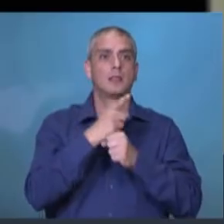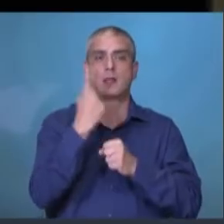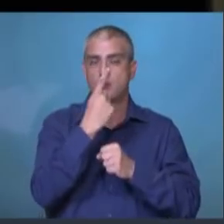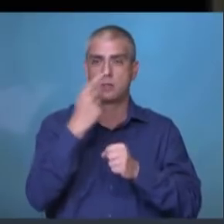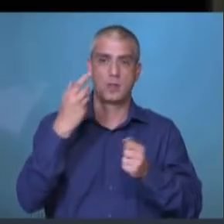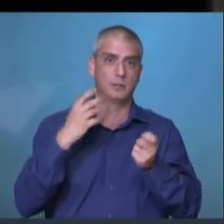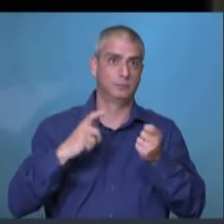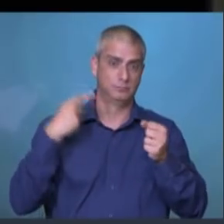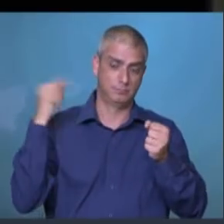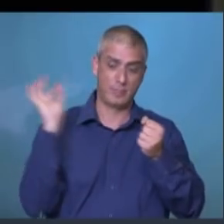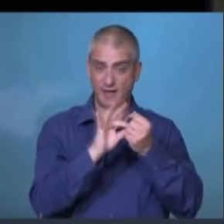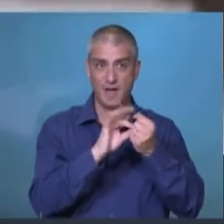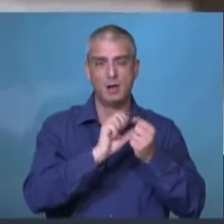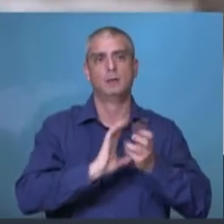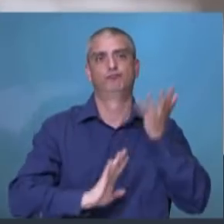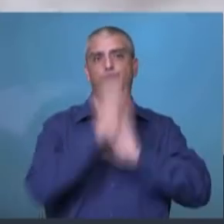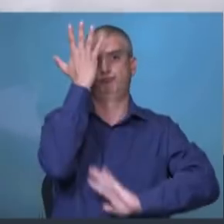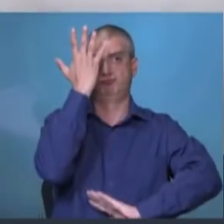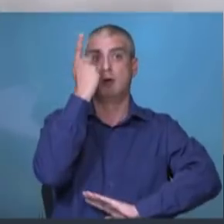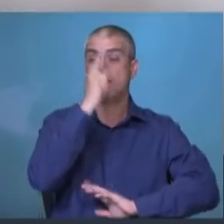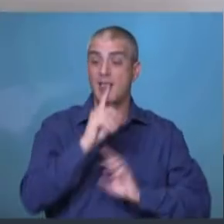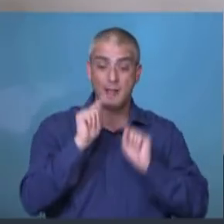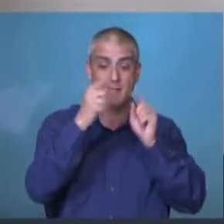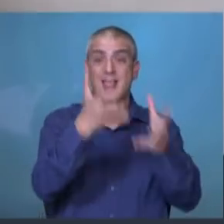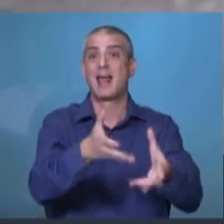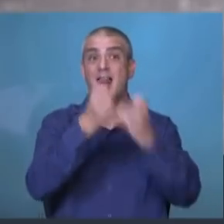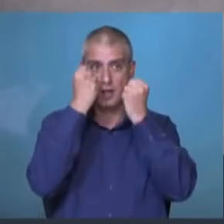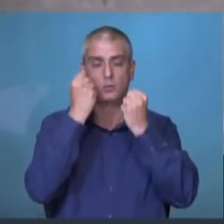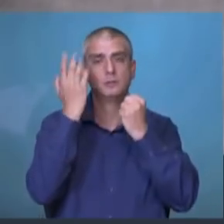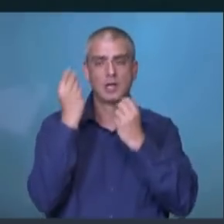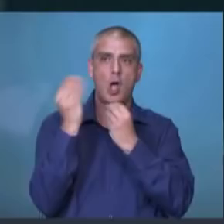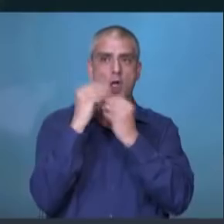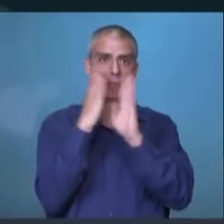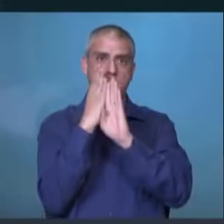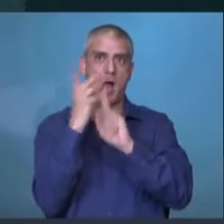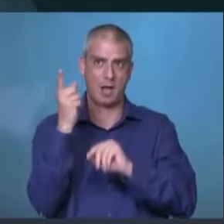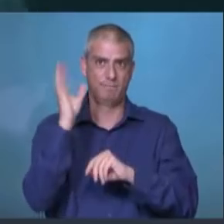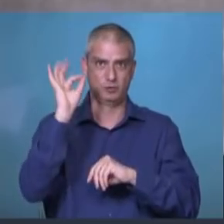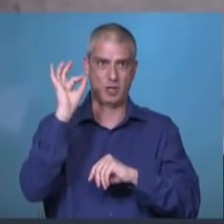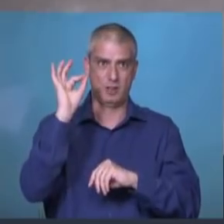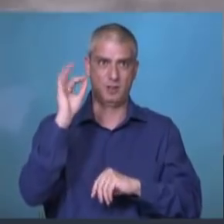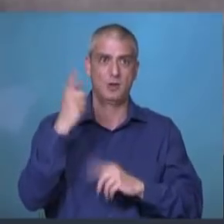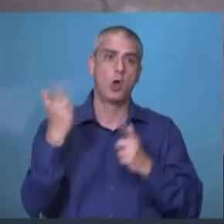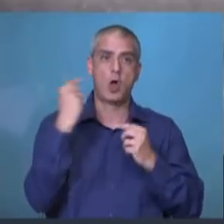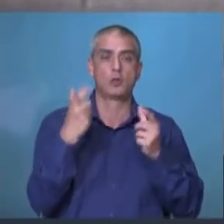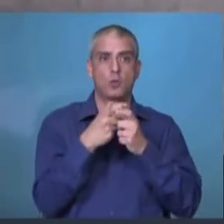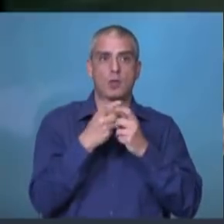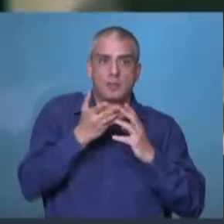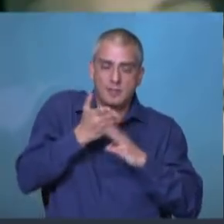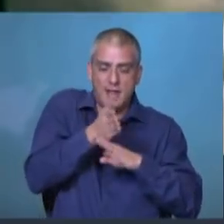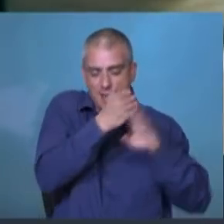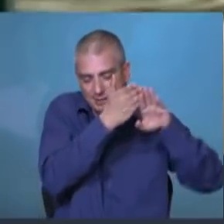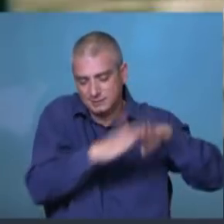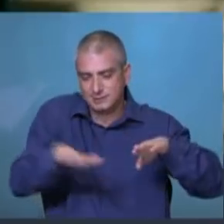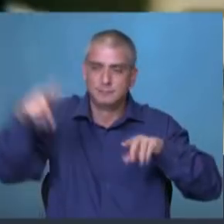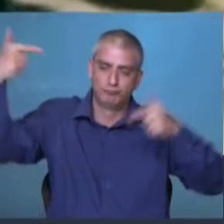ונדלק. אבל בדרך לחילוץ היה מערב נוסף. גדוד נוסף שנקלע לגי